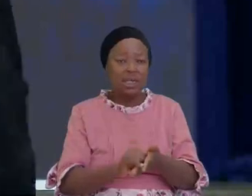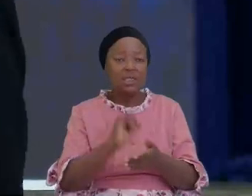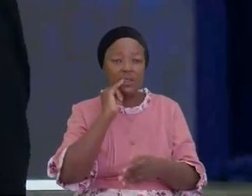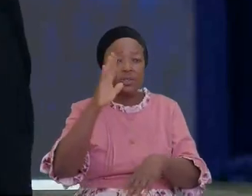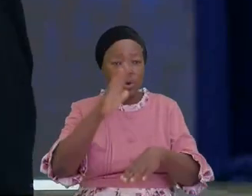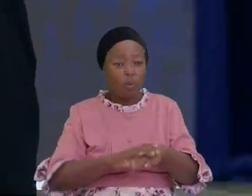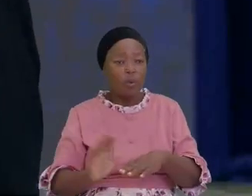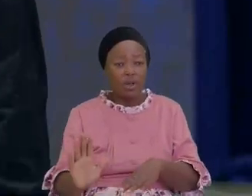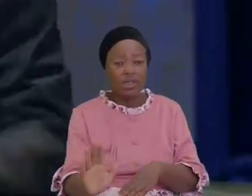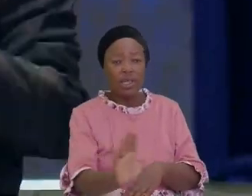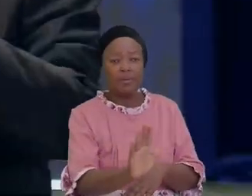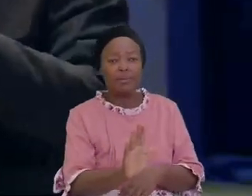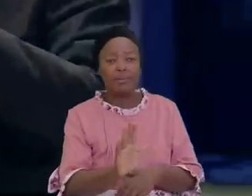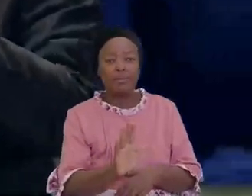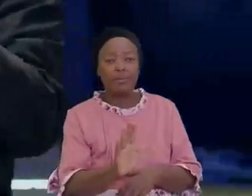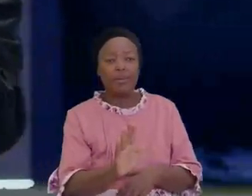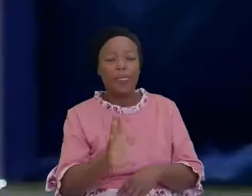qui repose sur toi.